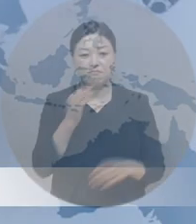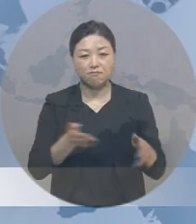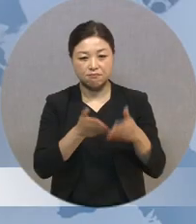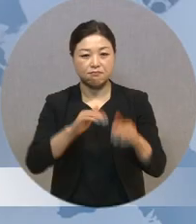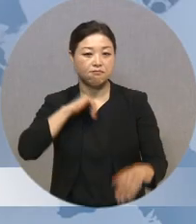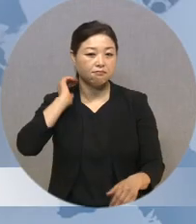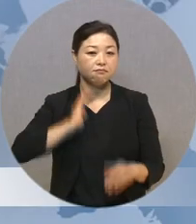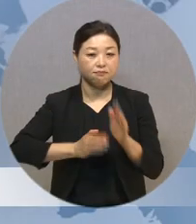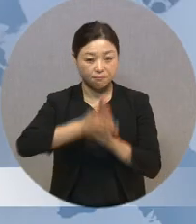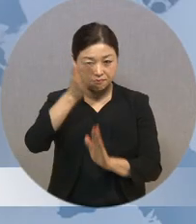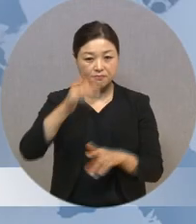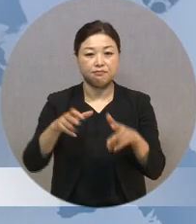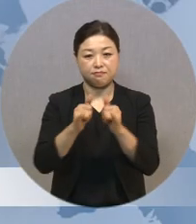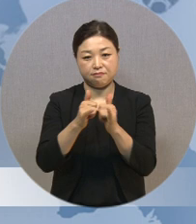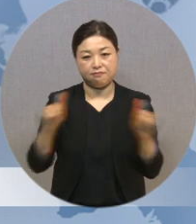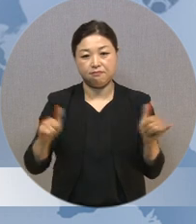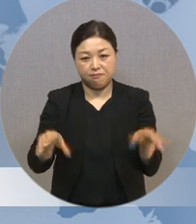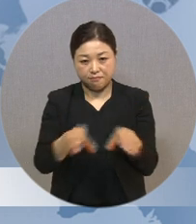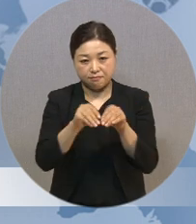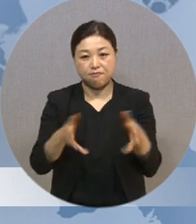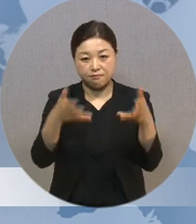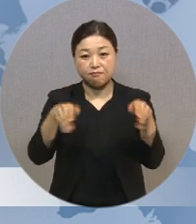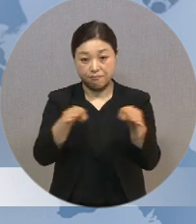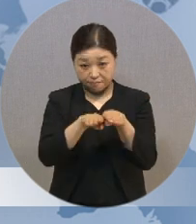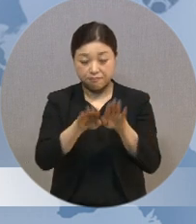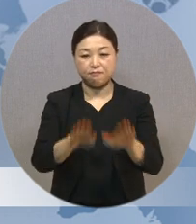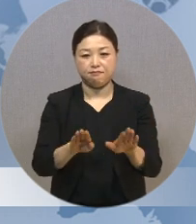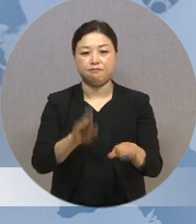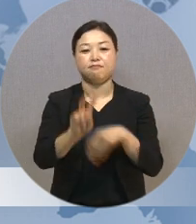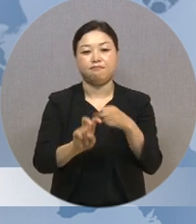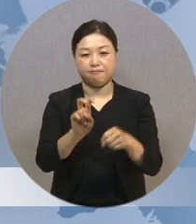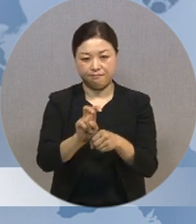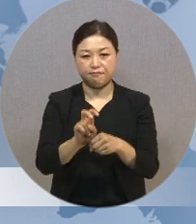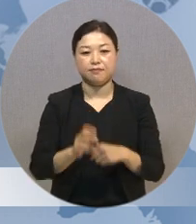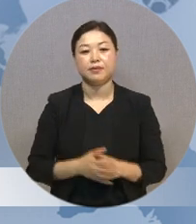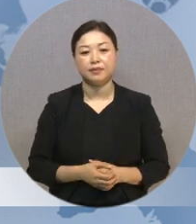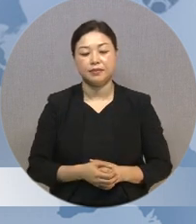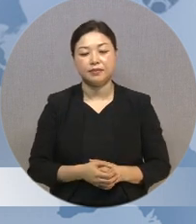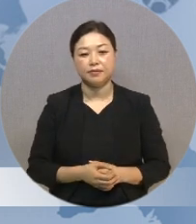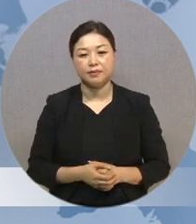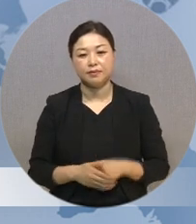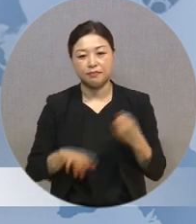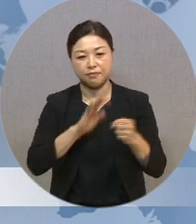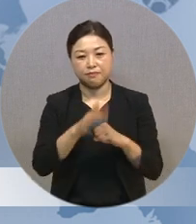경기도 의정부시 장애인종합복지관이 올해로 20주년을 맞이했는데요.